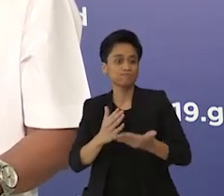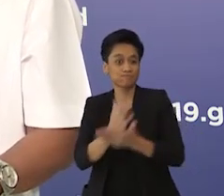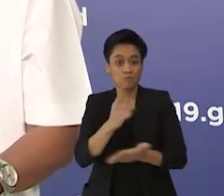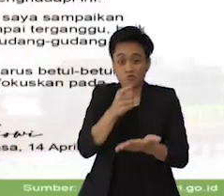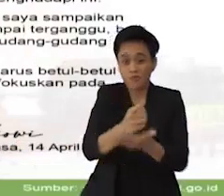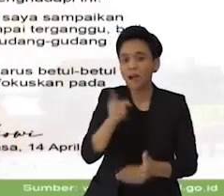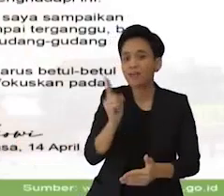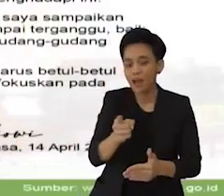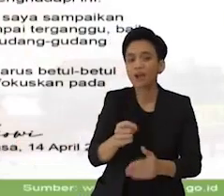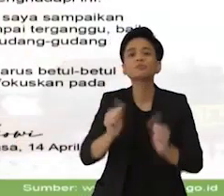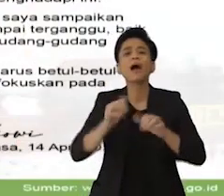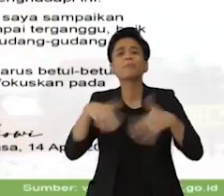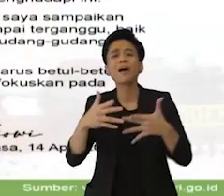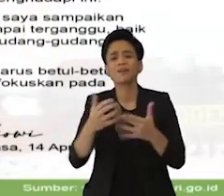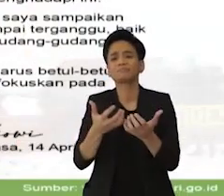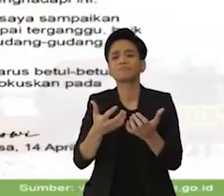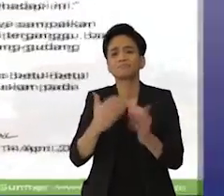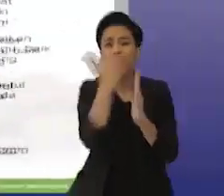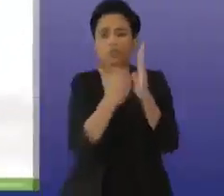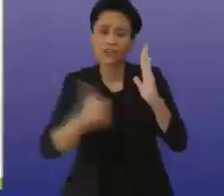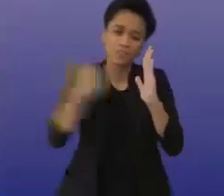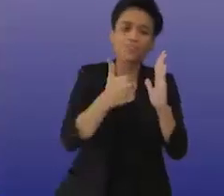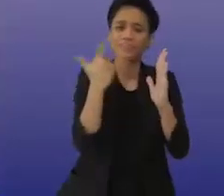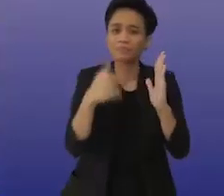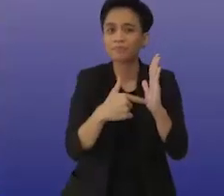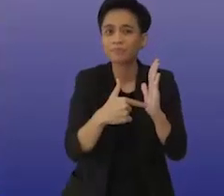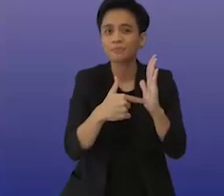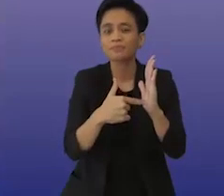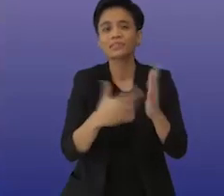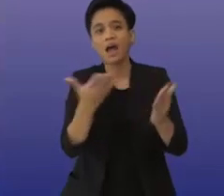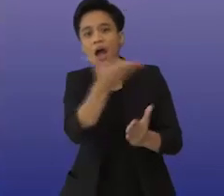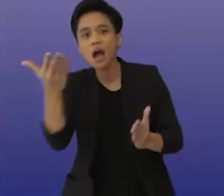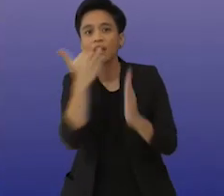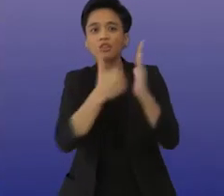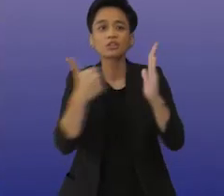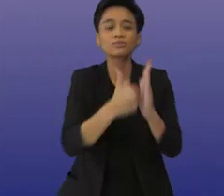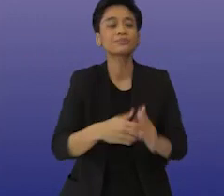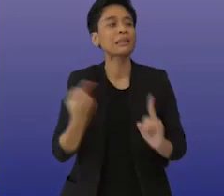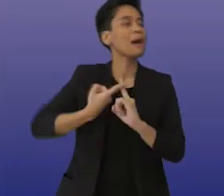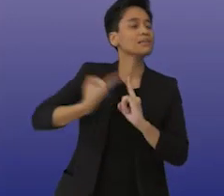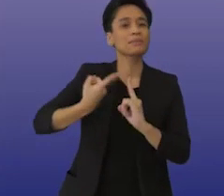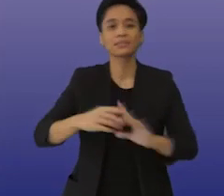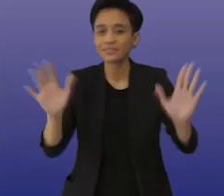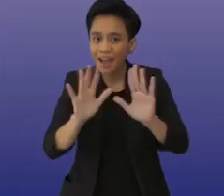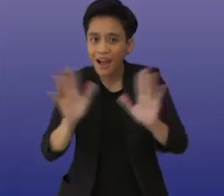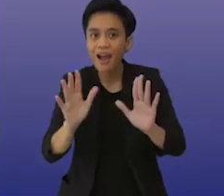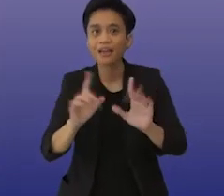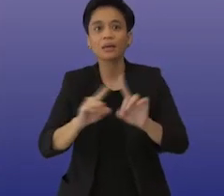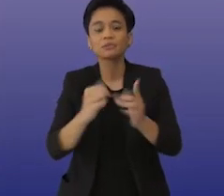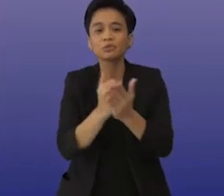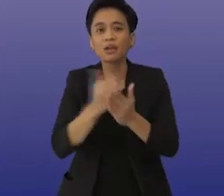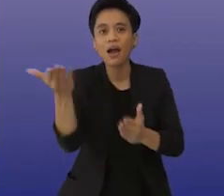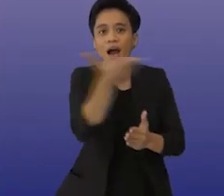kita laksanakan dengan baik Hai bukan hanya karena terpaksa tetapi sebuah kesadaran yang